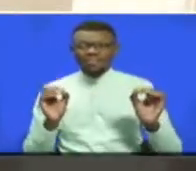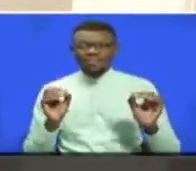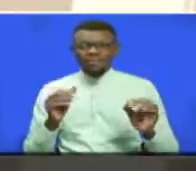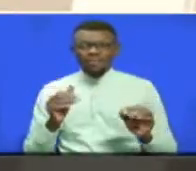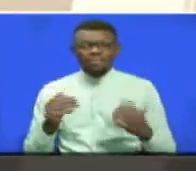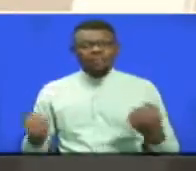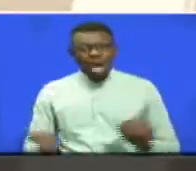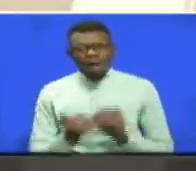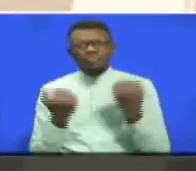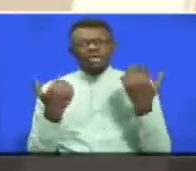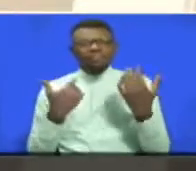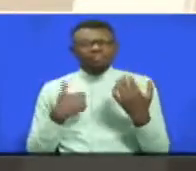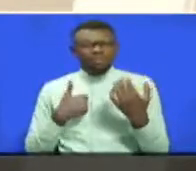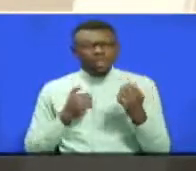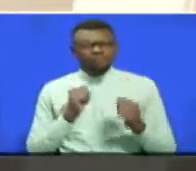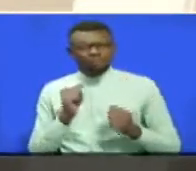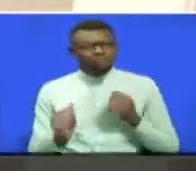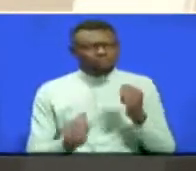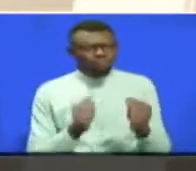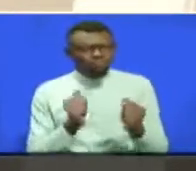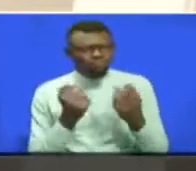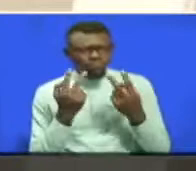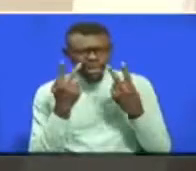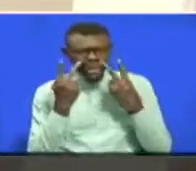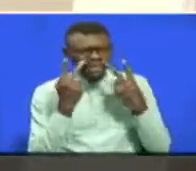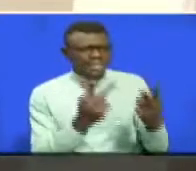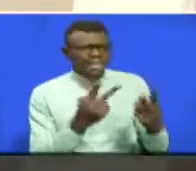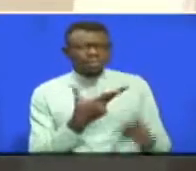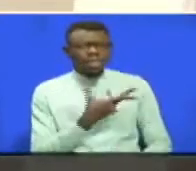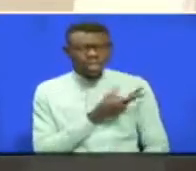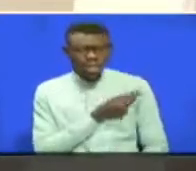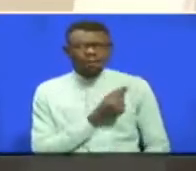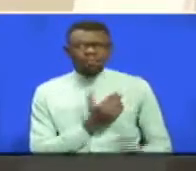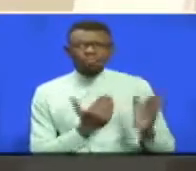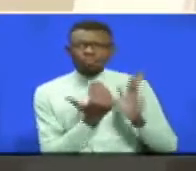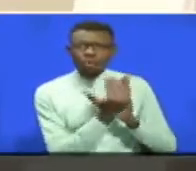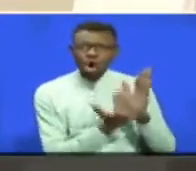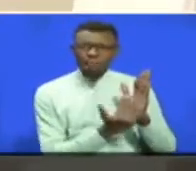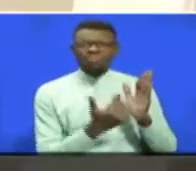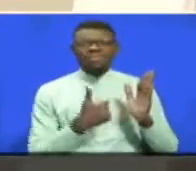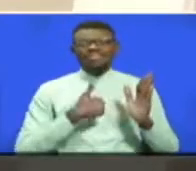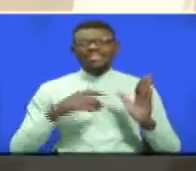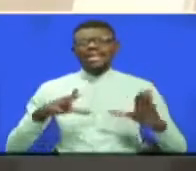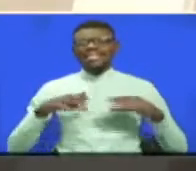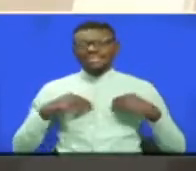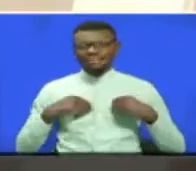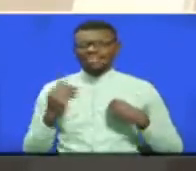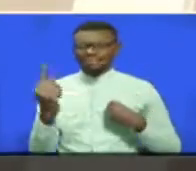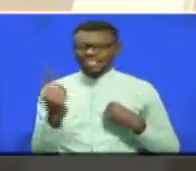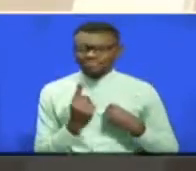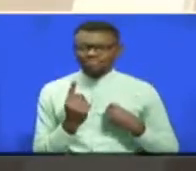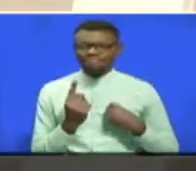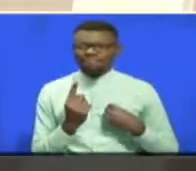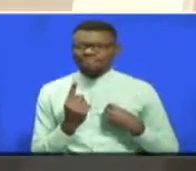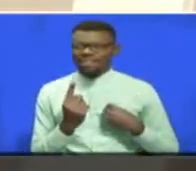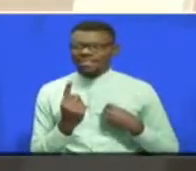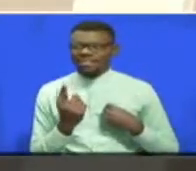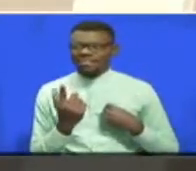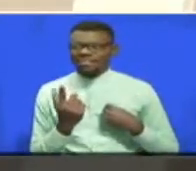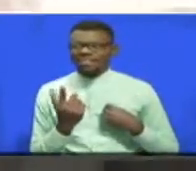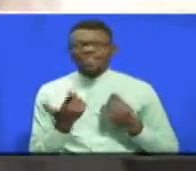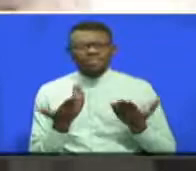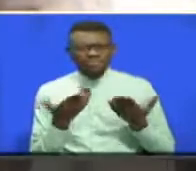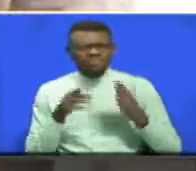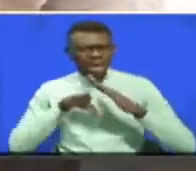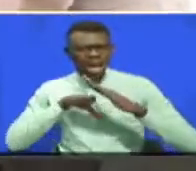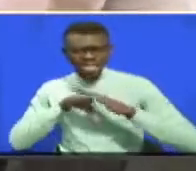saw what is happening and I came to be vaccinated. So it is accessible. At least we can find it with